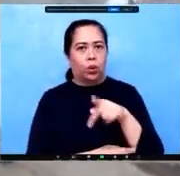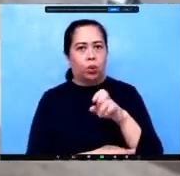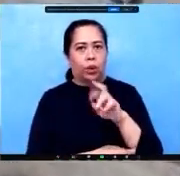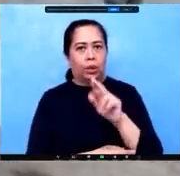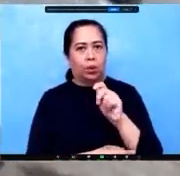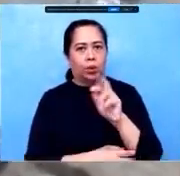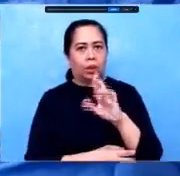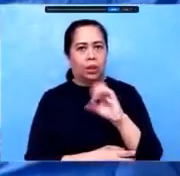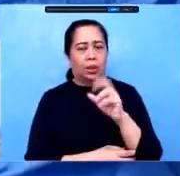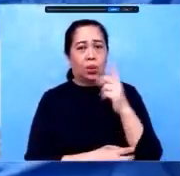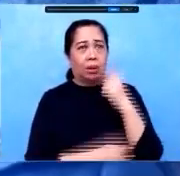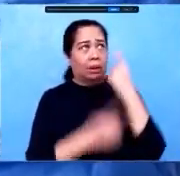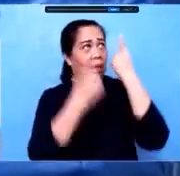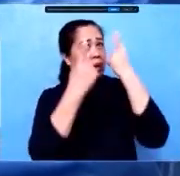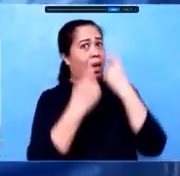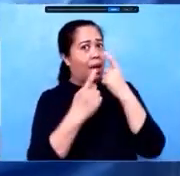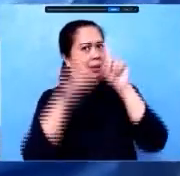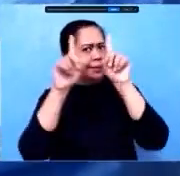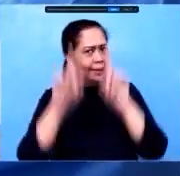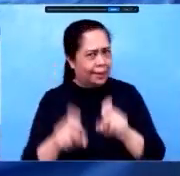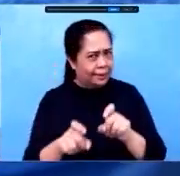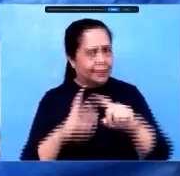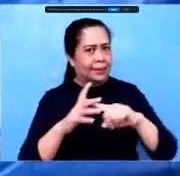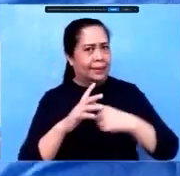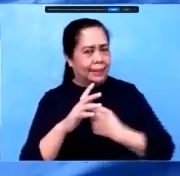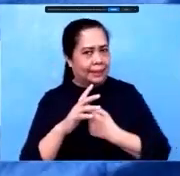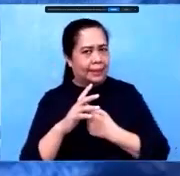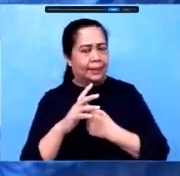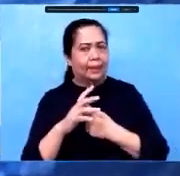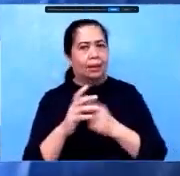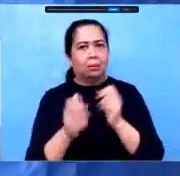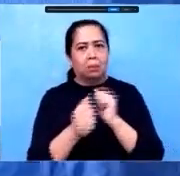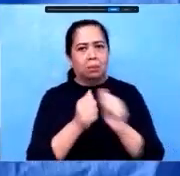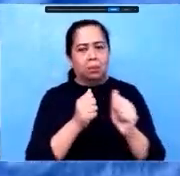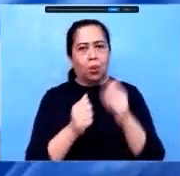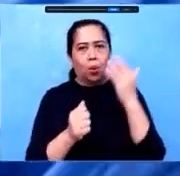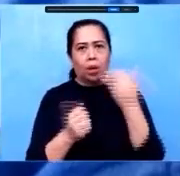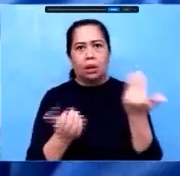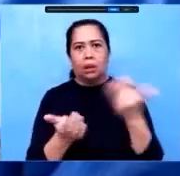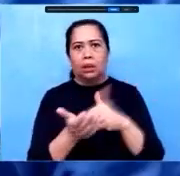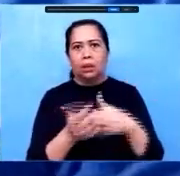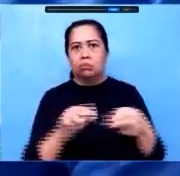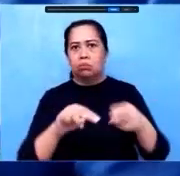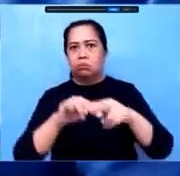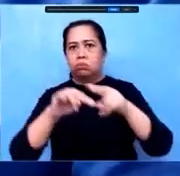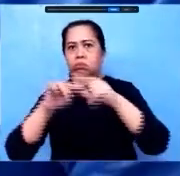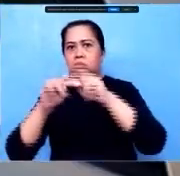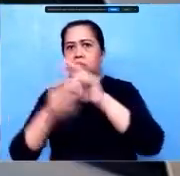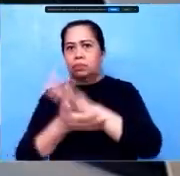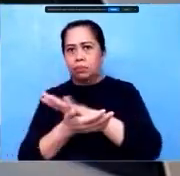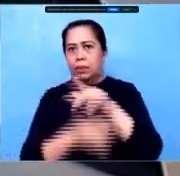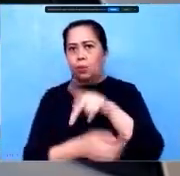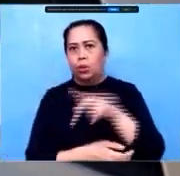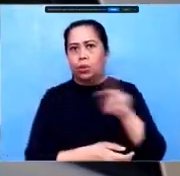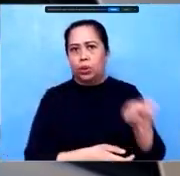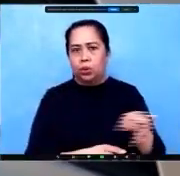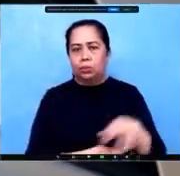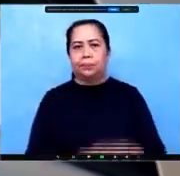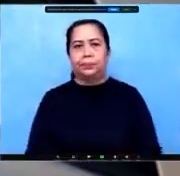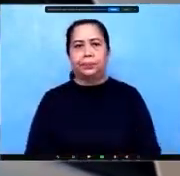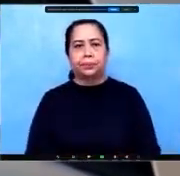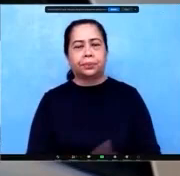magpapaswab test. Sinimula ng drive-through testing dahil sa muling pagtaas ng COVID cases sa Puerto Rico. Pumalo sa